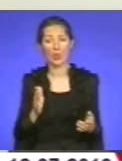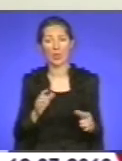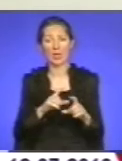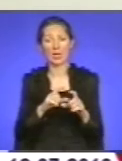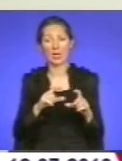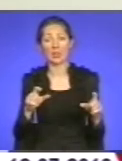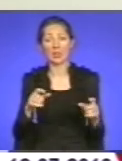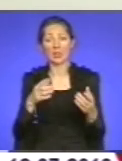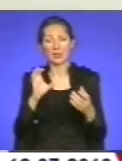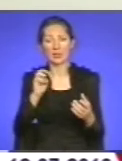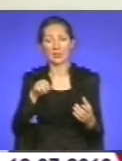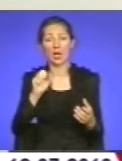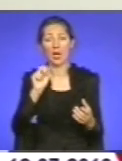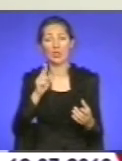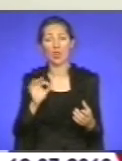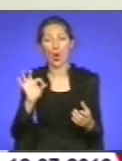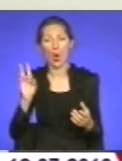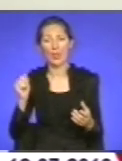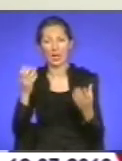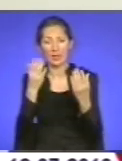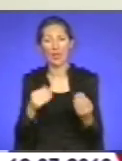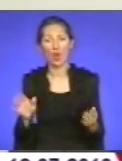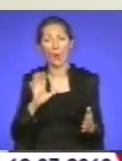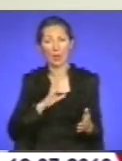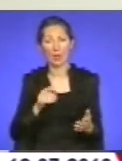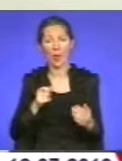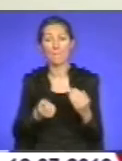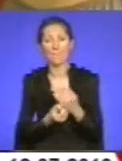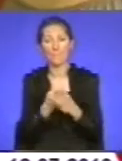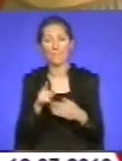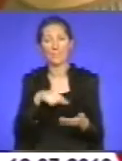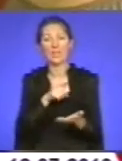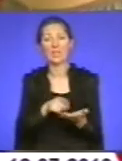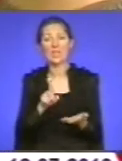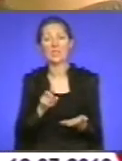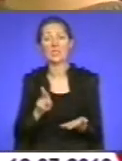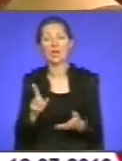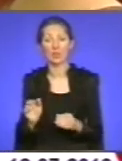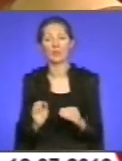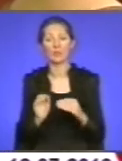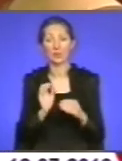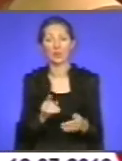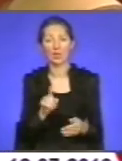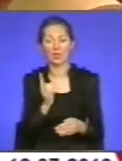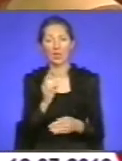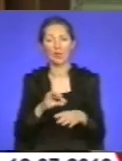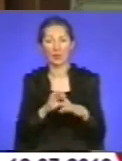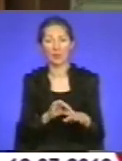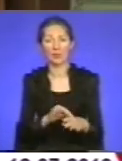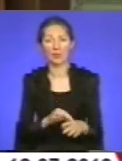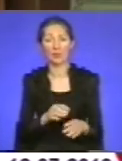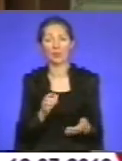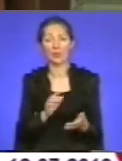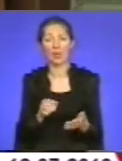з денного перебування. І виникає питання, як їх туди доставляти. Не проти такого центру і Наталія Турецька. Жінка